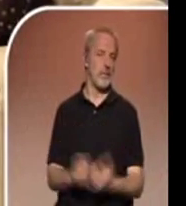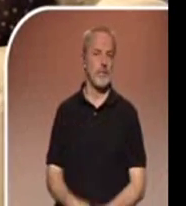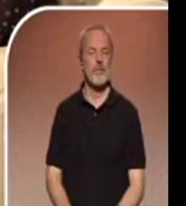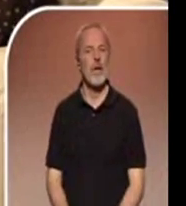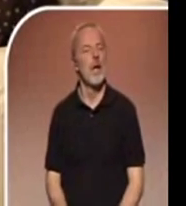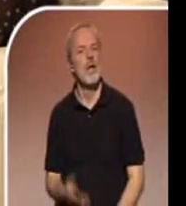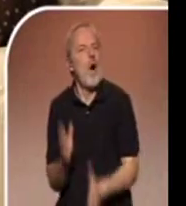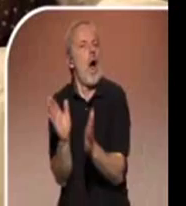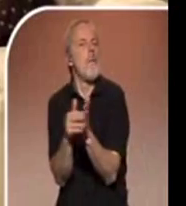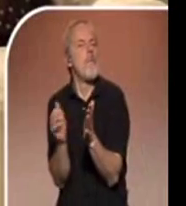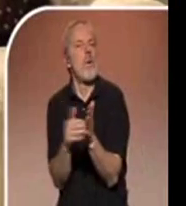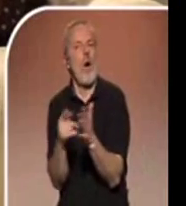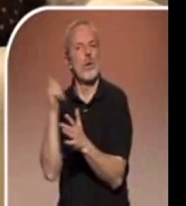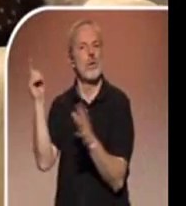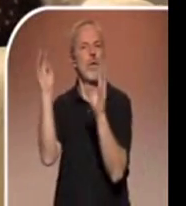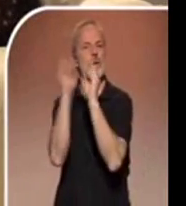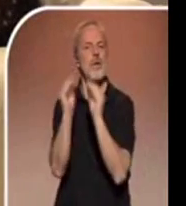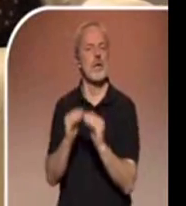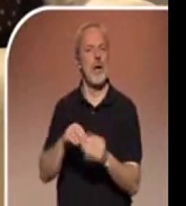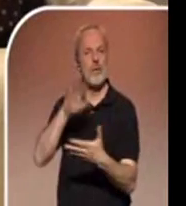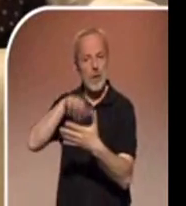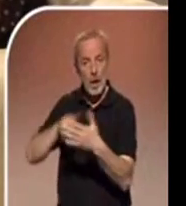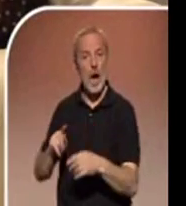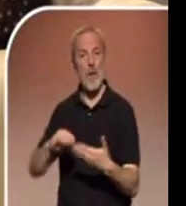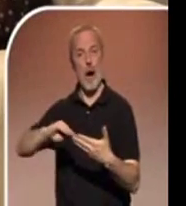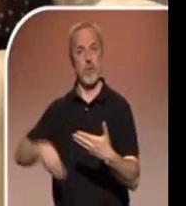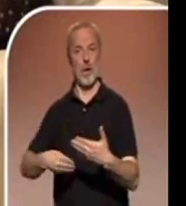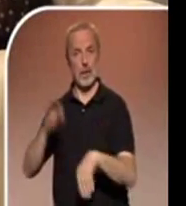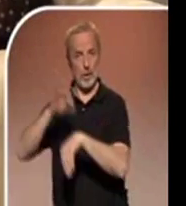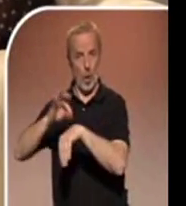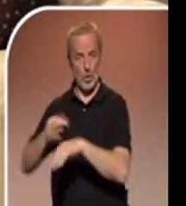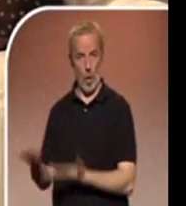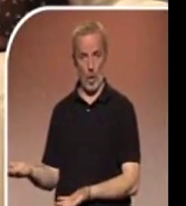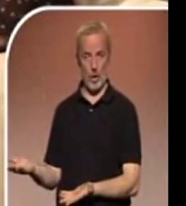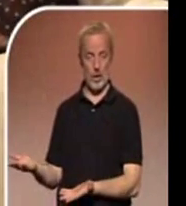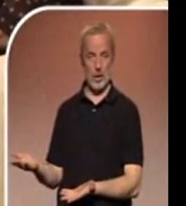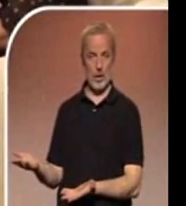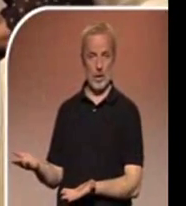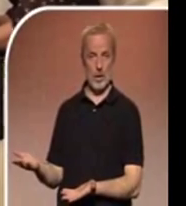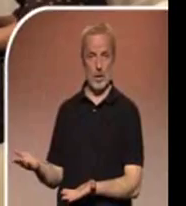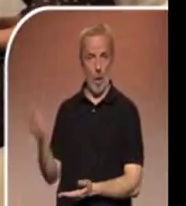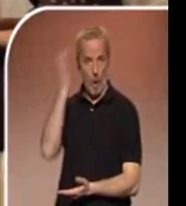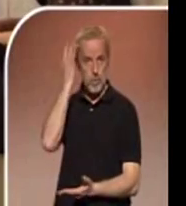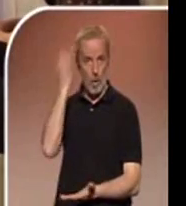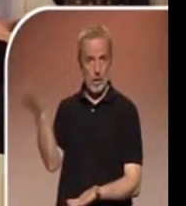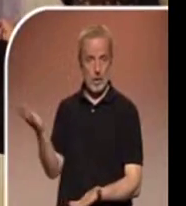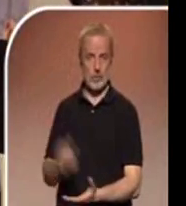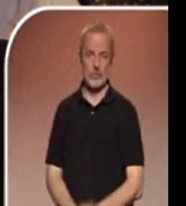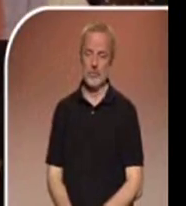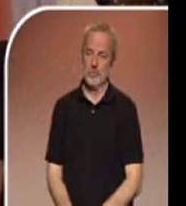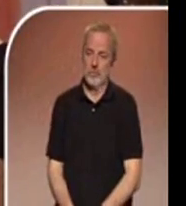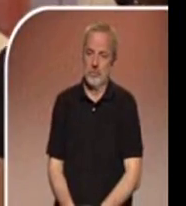vůbec spatří světlo světa, než kvůli, že jsou pod tím článkem podepsaní odborníci. Tak na to bych